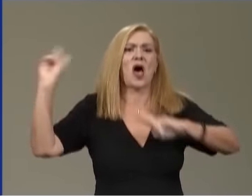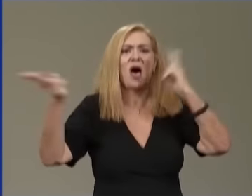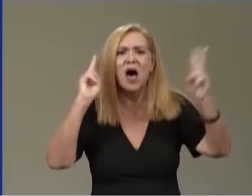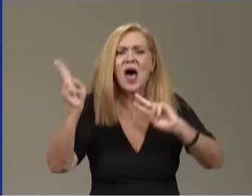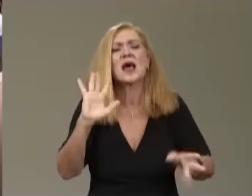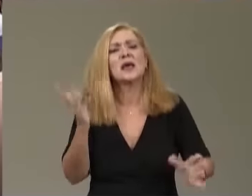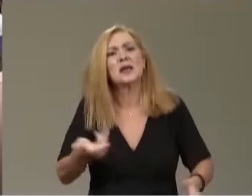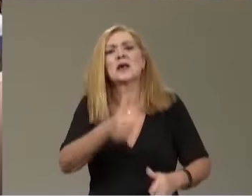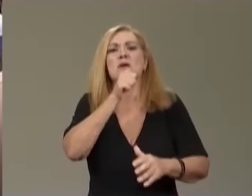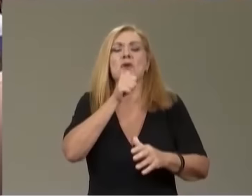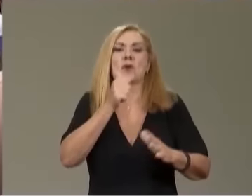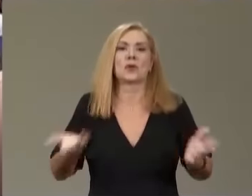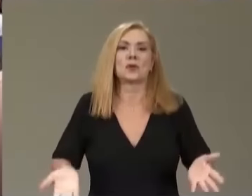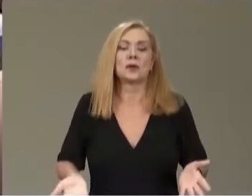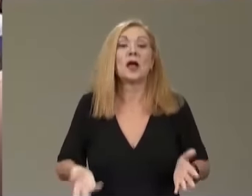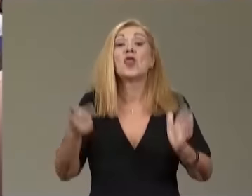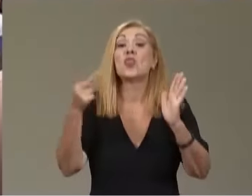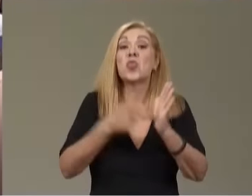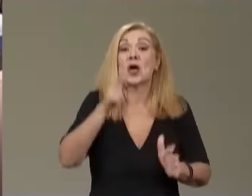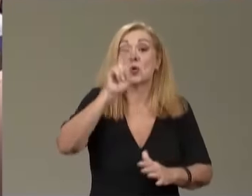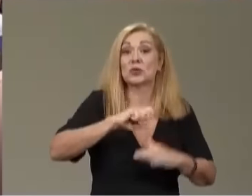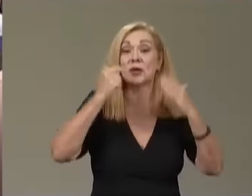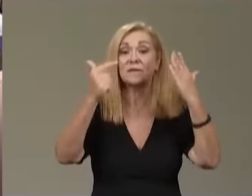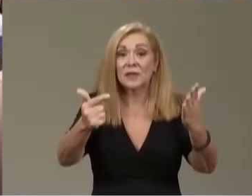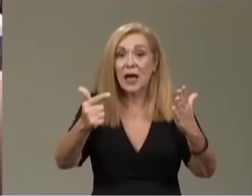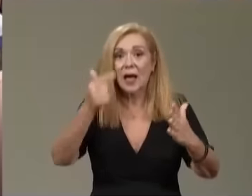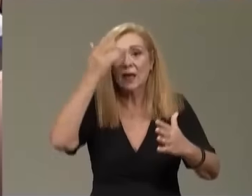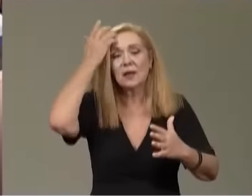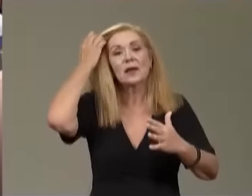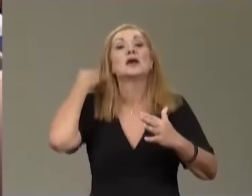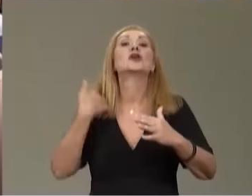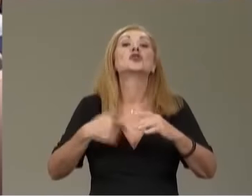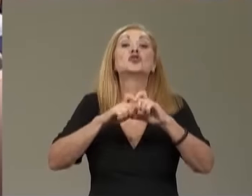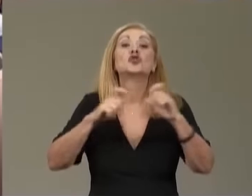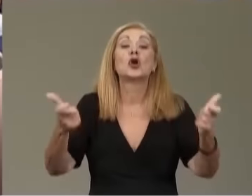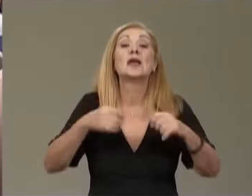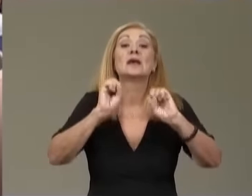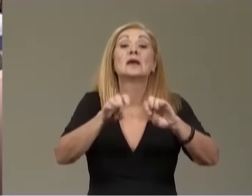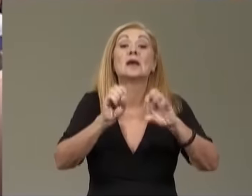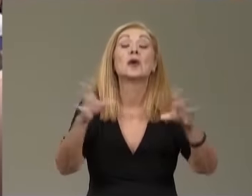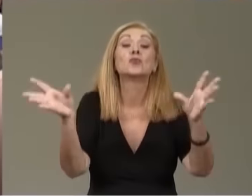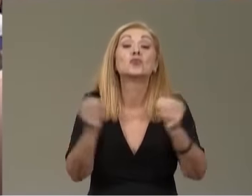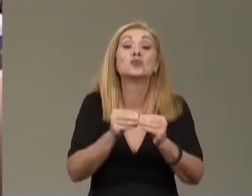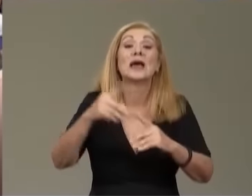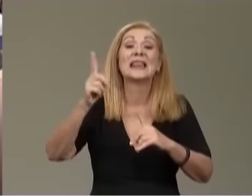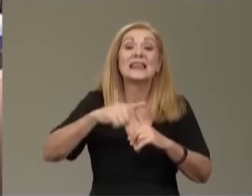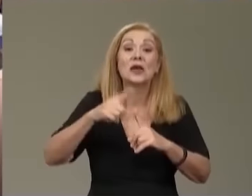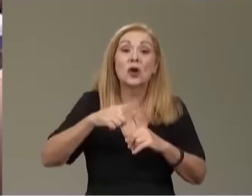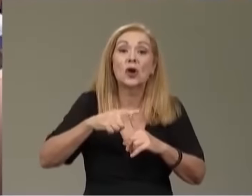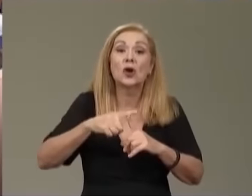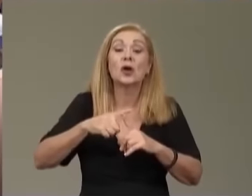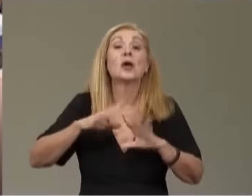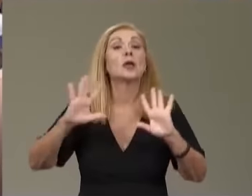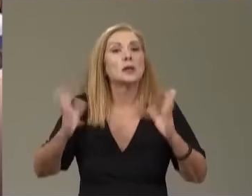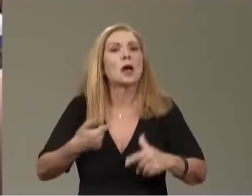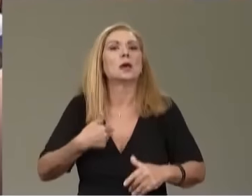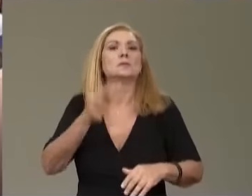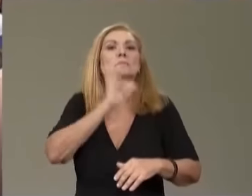νερά. Το 27 σχολεία τα οποία θα διδάσκουν την τεχνολογία, αλλά και θα την